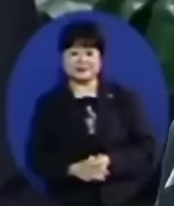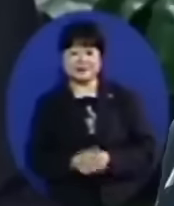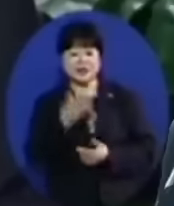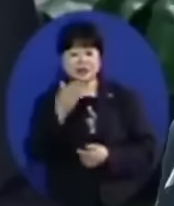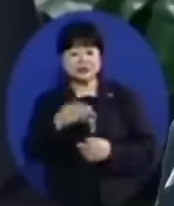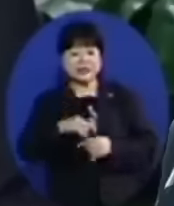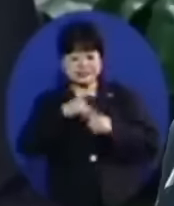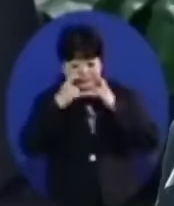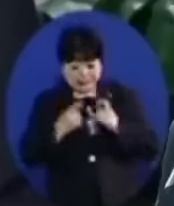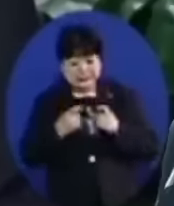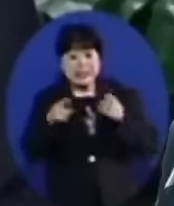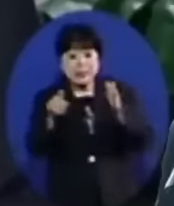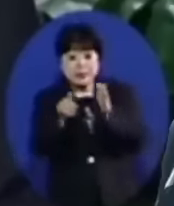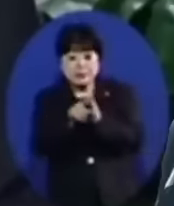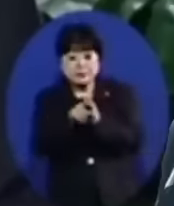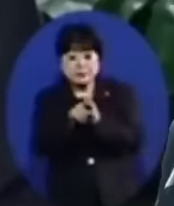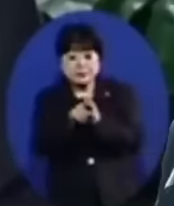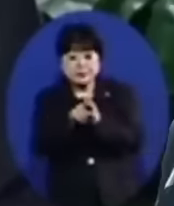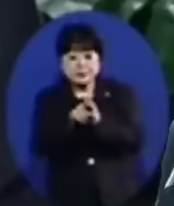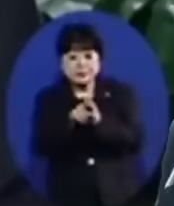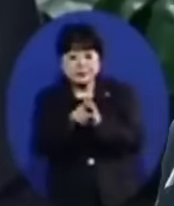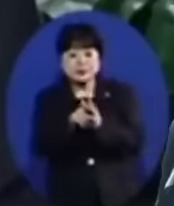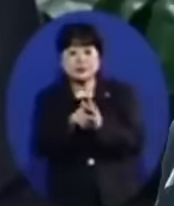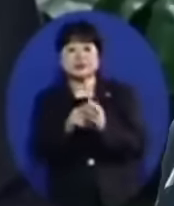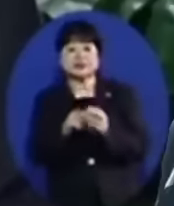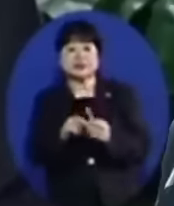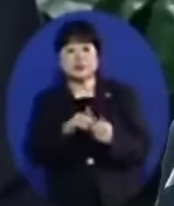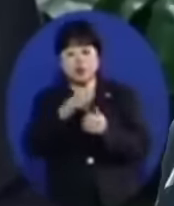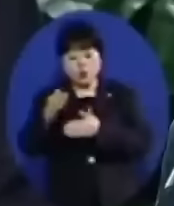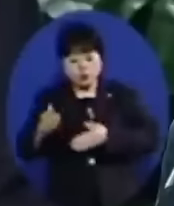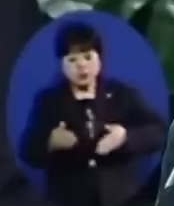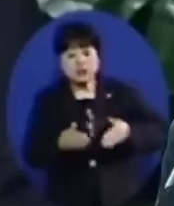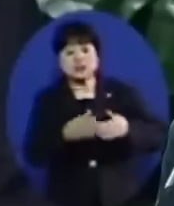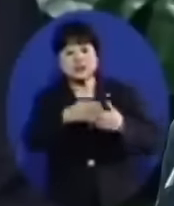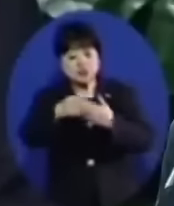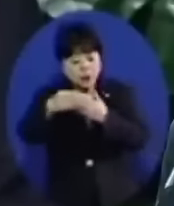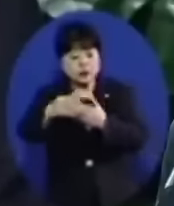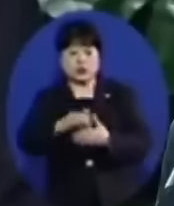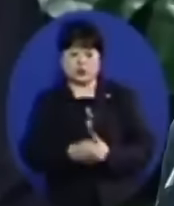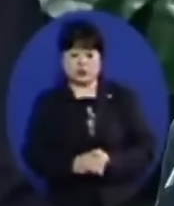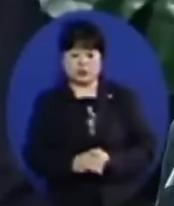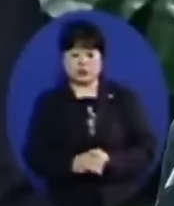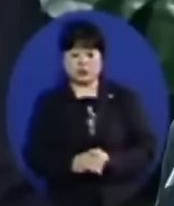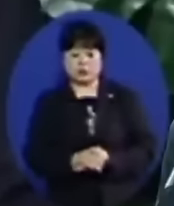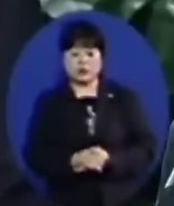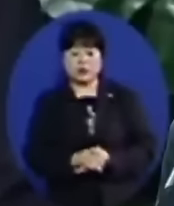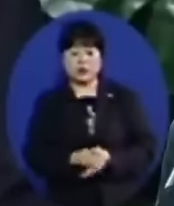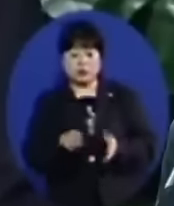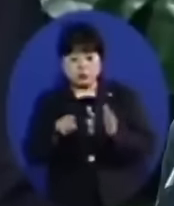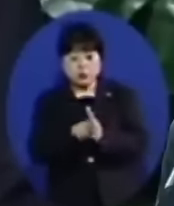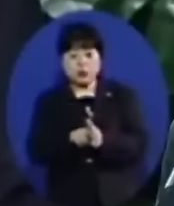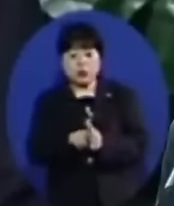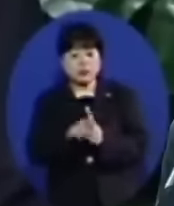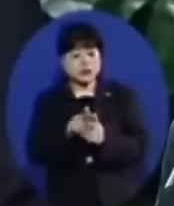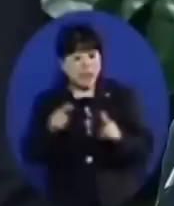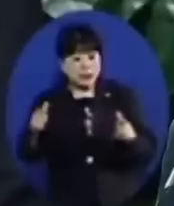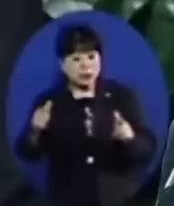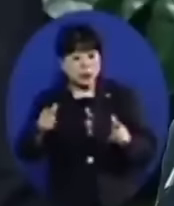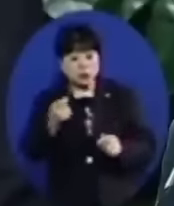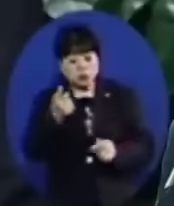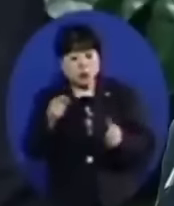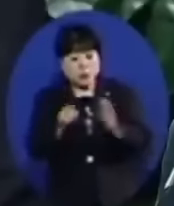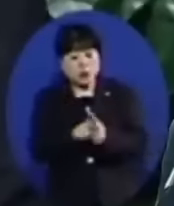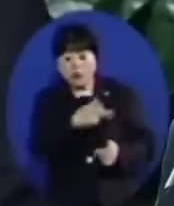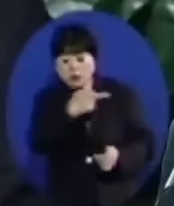여러분의 믿음이 여러분의 인생을 이끌고 가는 것입니다. 여러분이 안 믿을 수도 있고 적게 믿을 수도